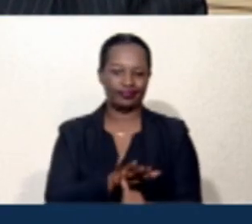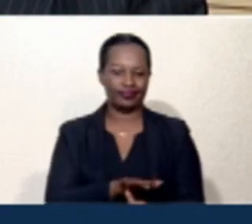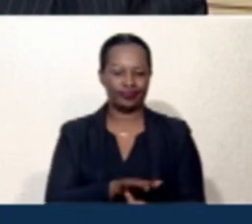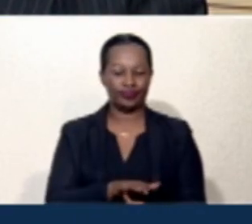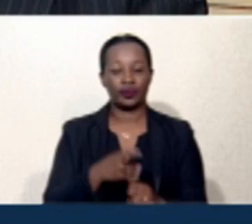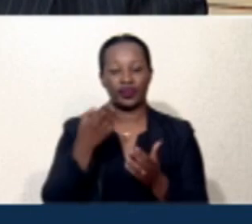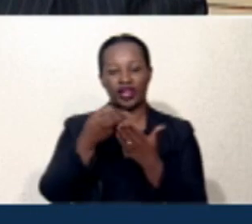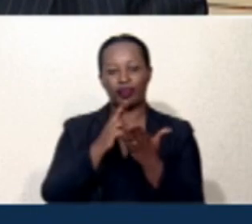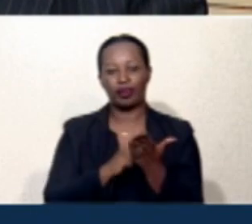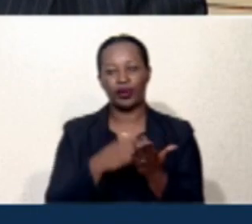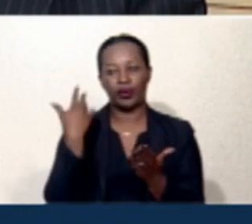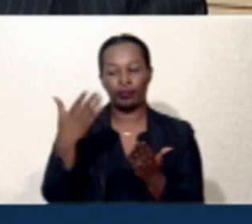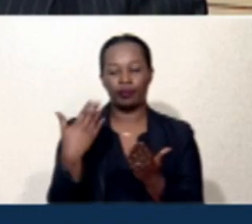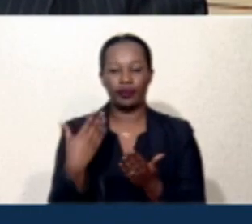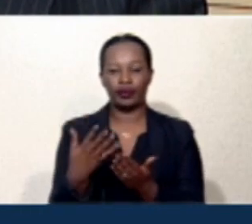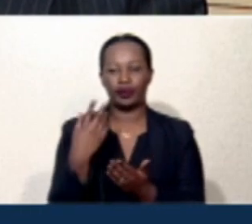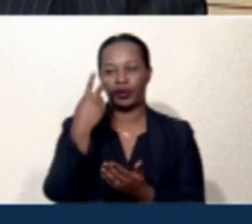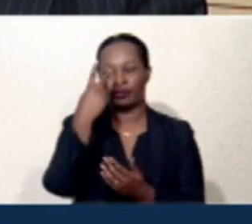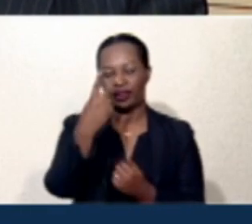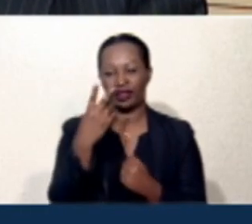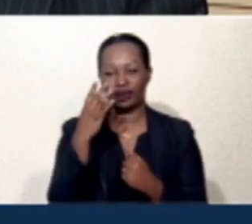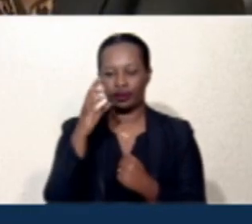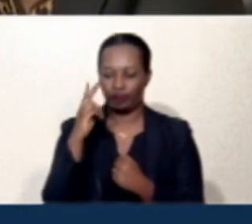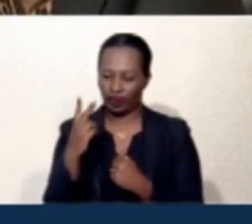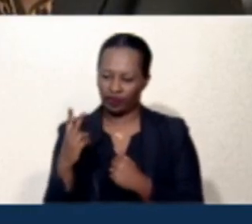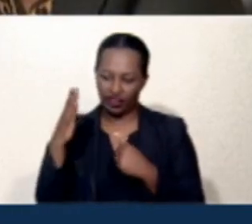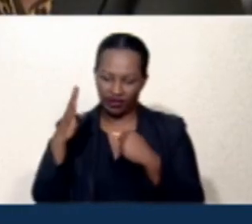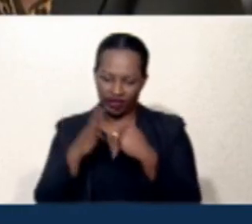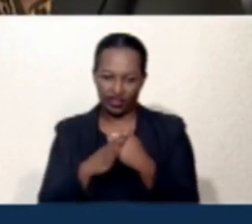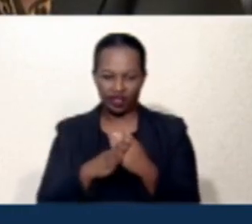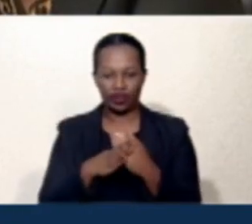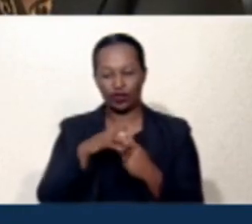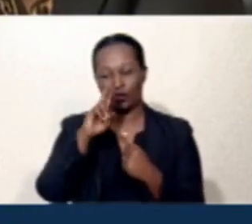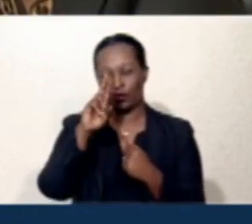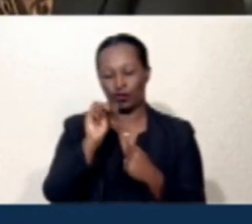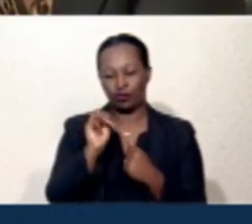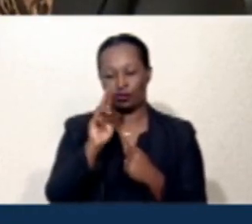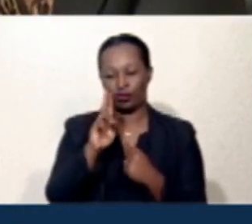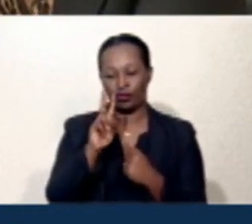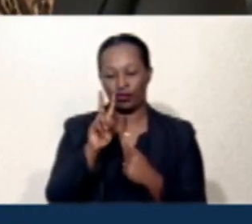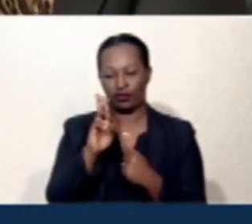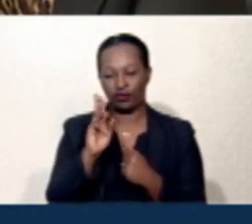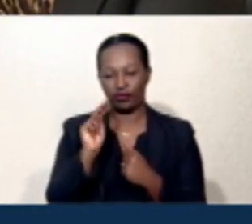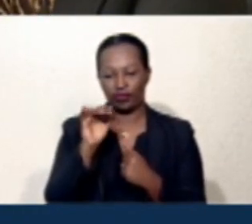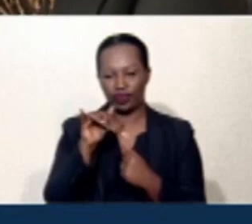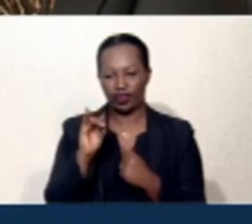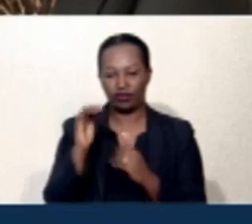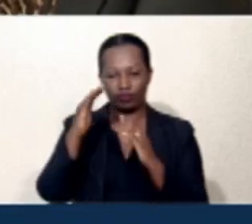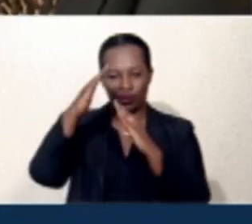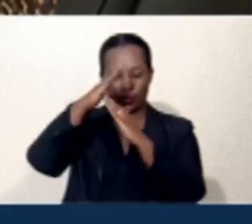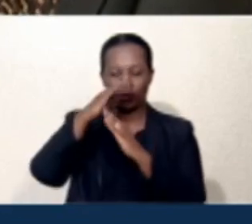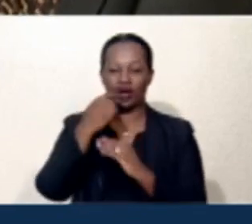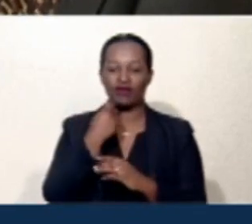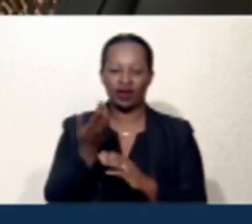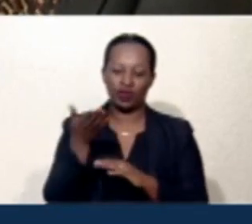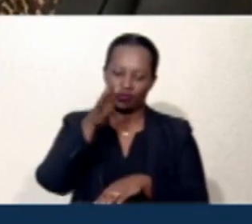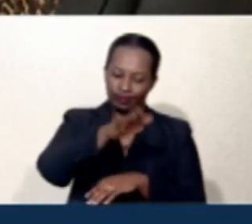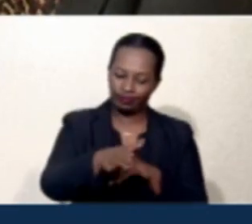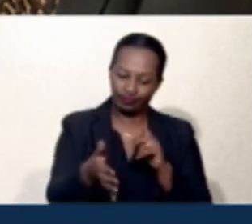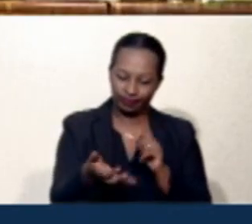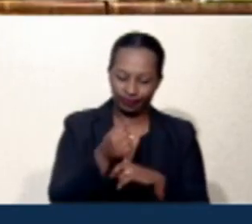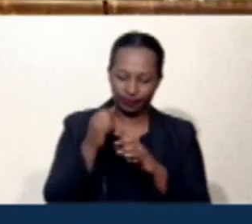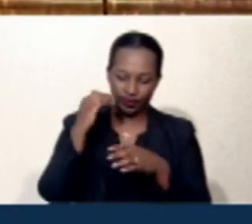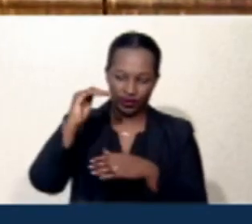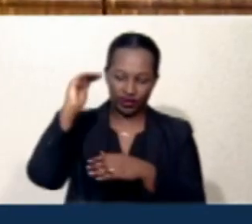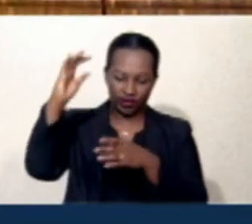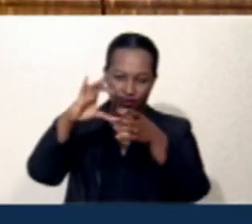raporo y'amapaji 229 aho umuvunyi mukuru agaruka ku ntambwe yatewe mu nzego bakorana n'izo bashinzwe kugenzura ku bijyanye